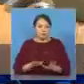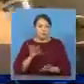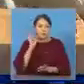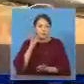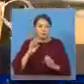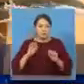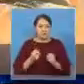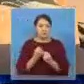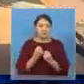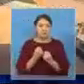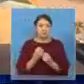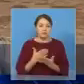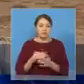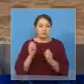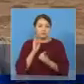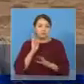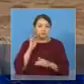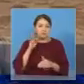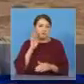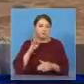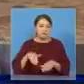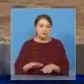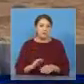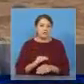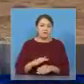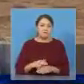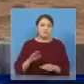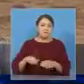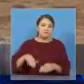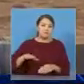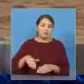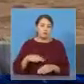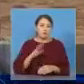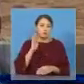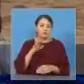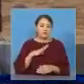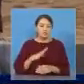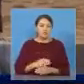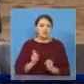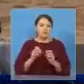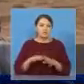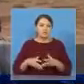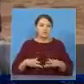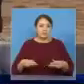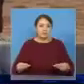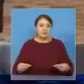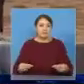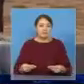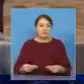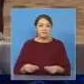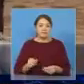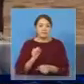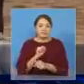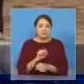за зиму его задует в воду, и завтра этот весь мусор будет в воде. Когда пойдет паводок, будут образовываться